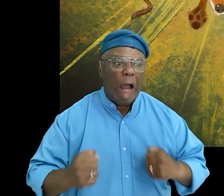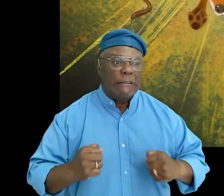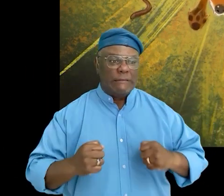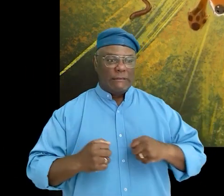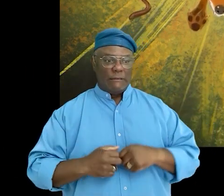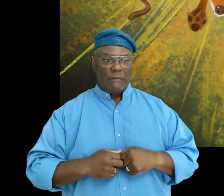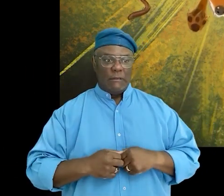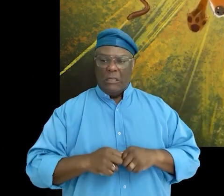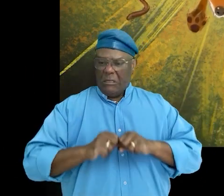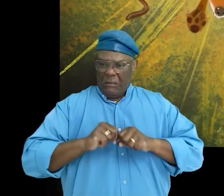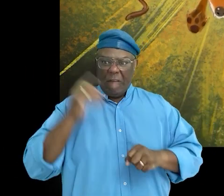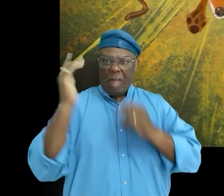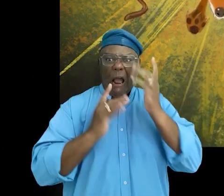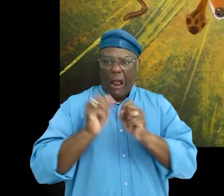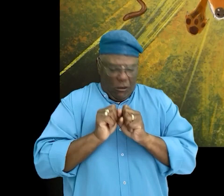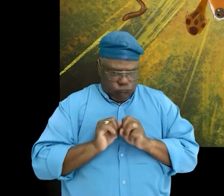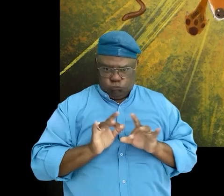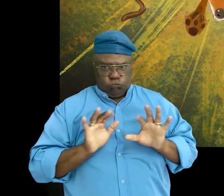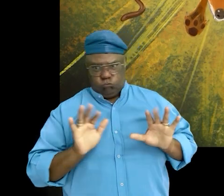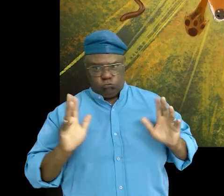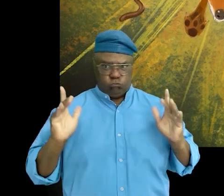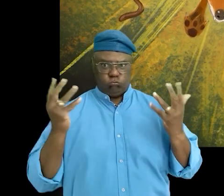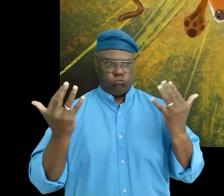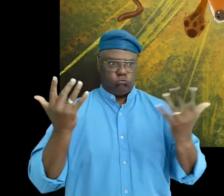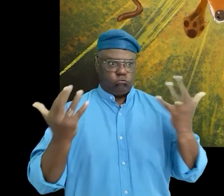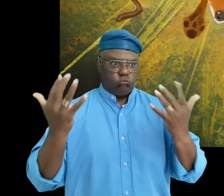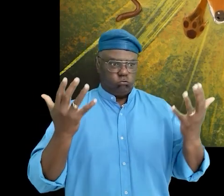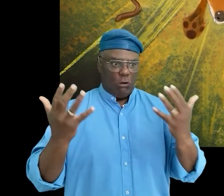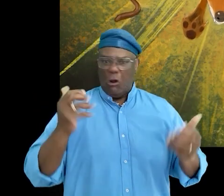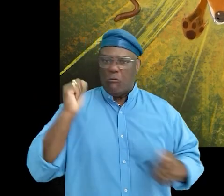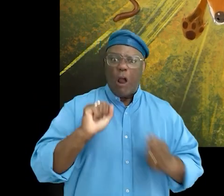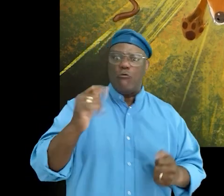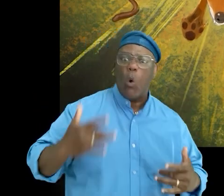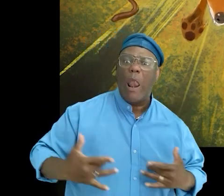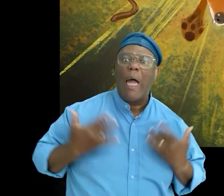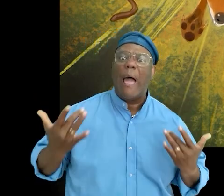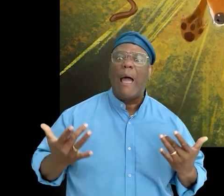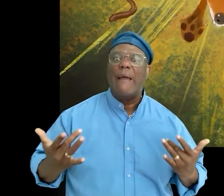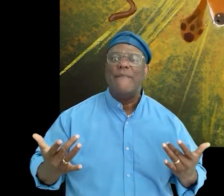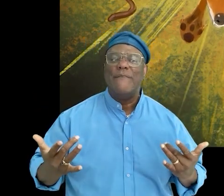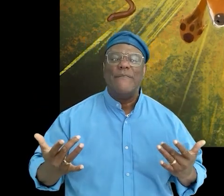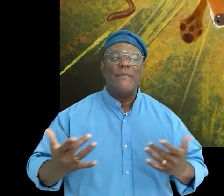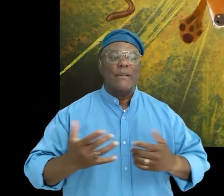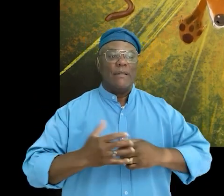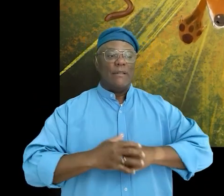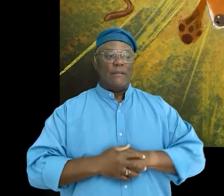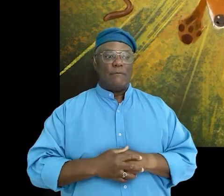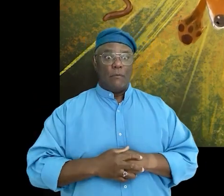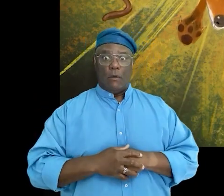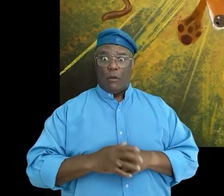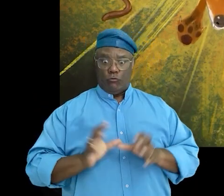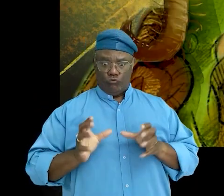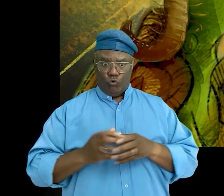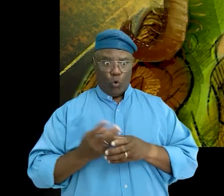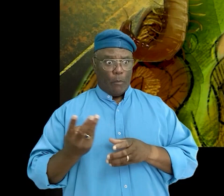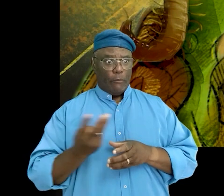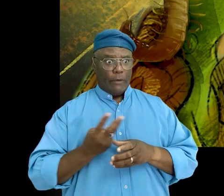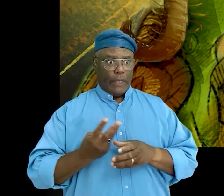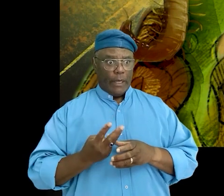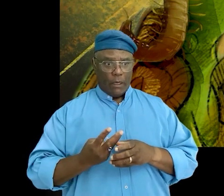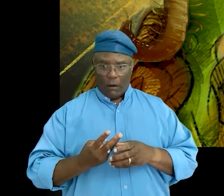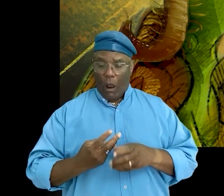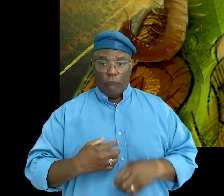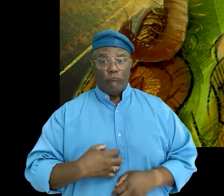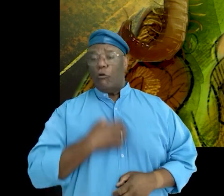calamu. Rhedwch, meddyn nhw'n gweiddi. Mae tan allan o reolaeth. Rhedwch nerth ei draed. Am eiliad,